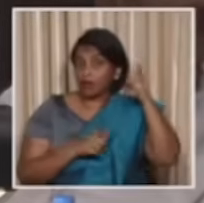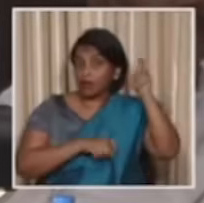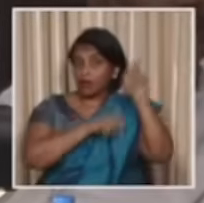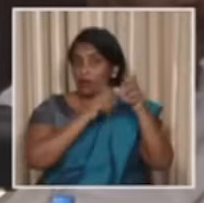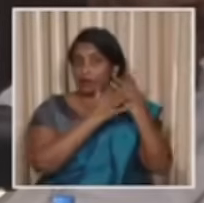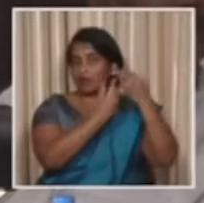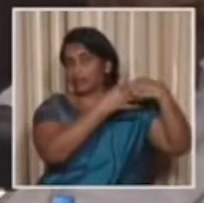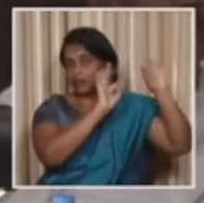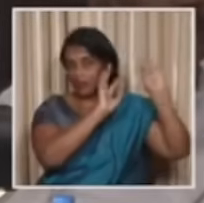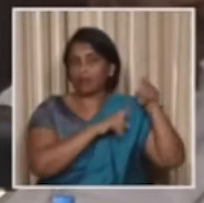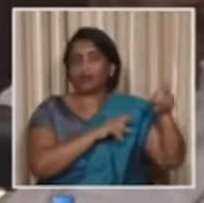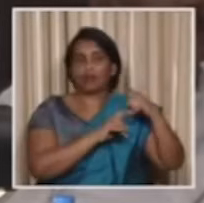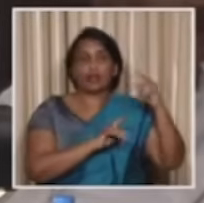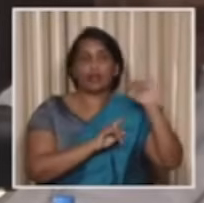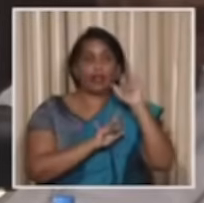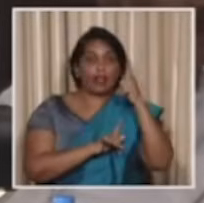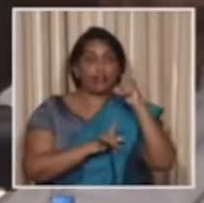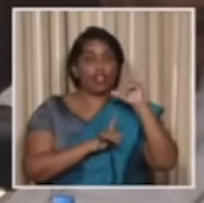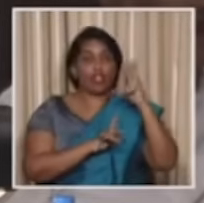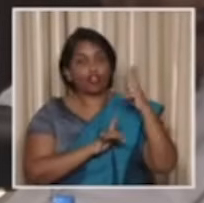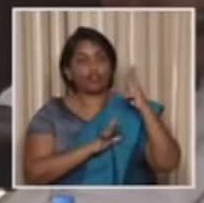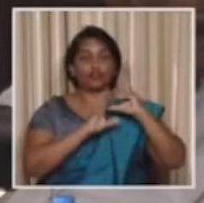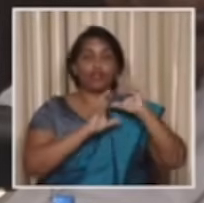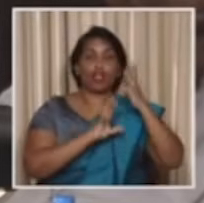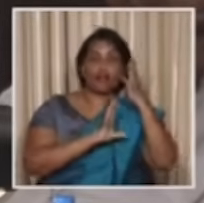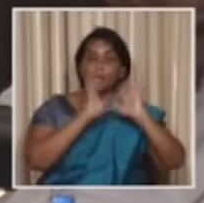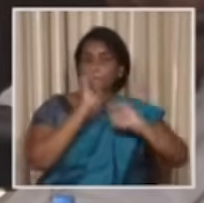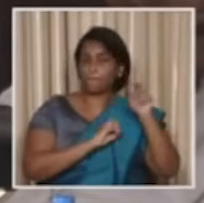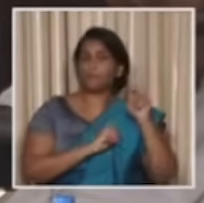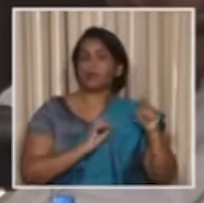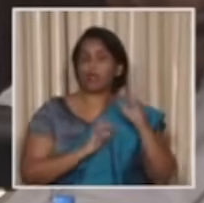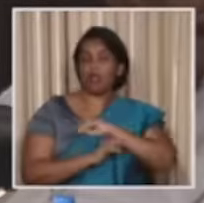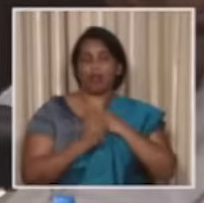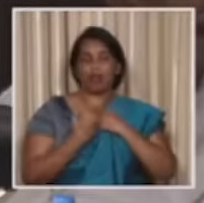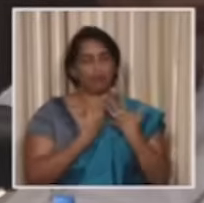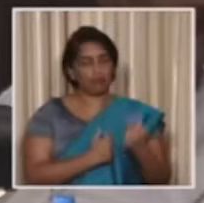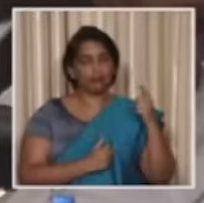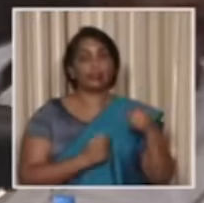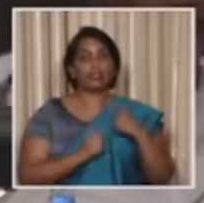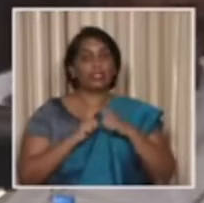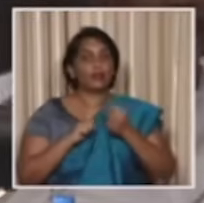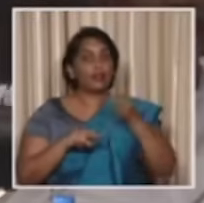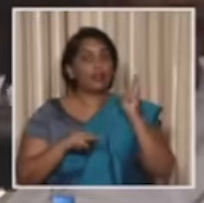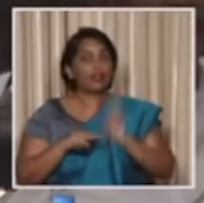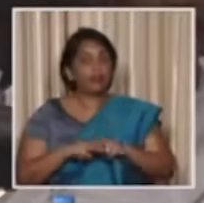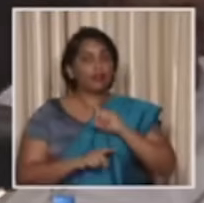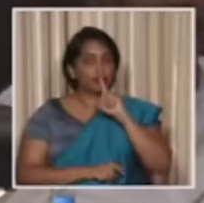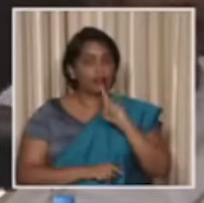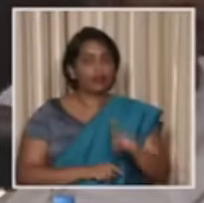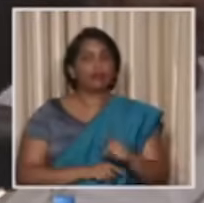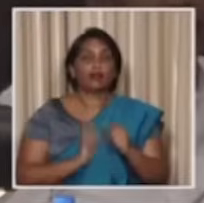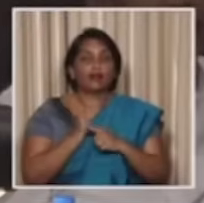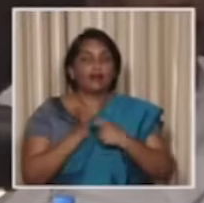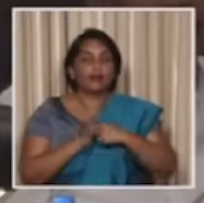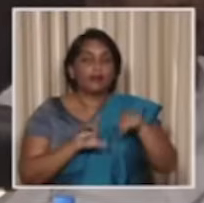කට්ටියව බේරලා ඒ කට්ටියට 70 80 90 ප්‍රතිලාභ ලැබෙනකොට EPF එකට කියනවා try